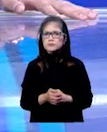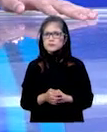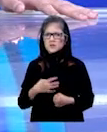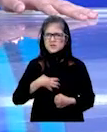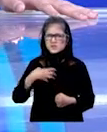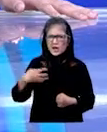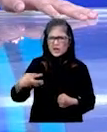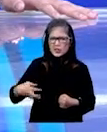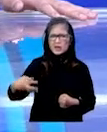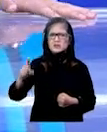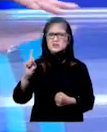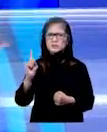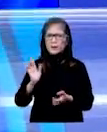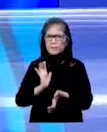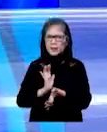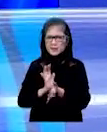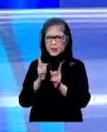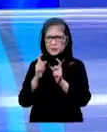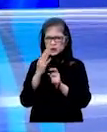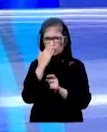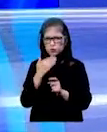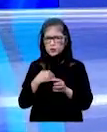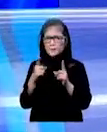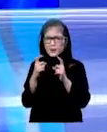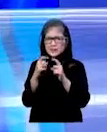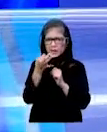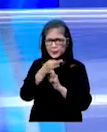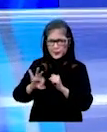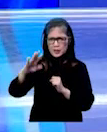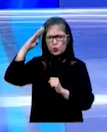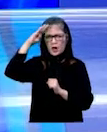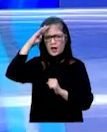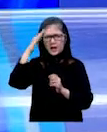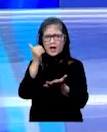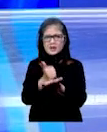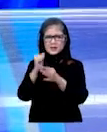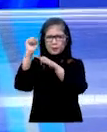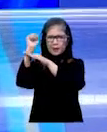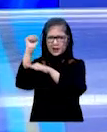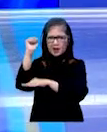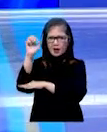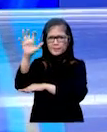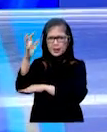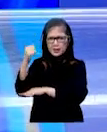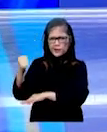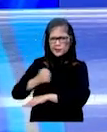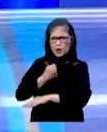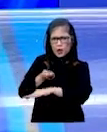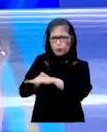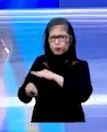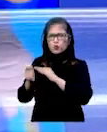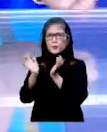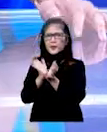Pemirsa, sakit hati karena mantan kekasih telah memiliki pacar baru. Seorang pria di Pandeglang, Banten tega